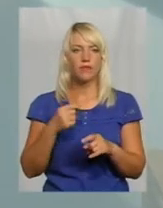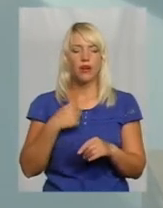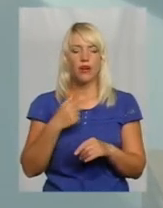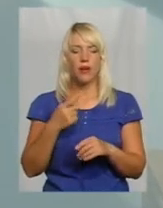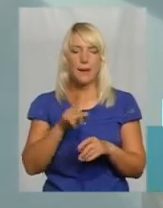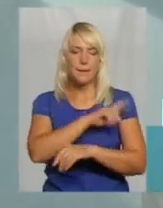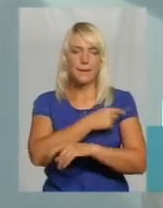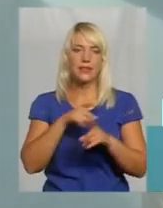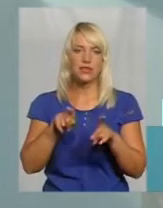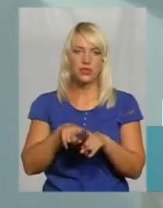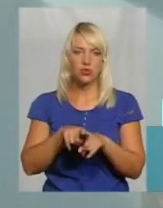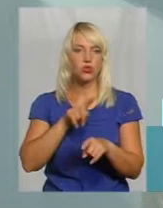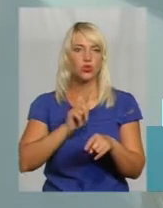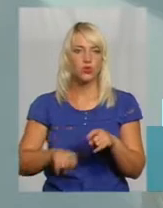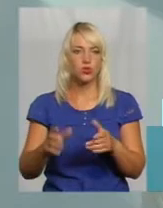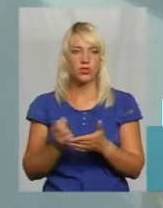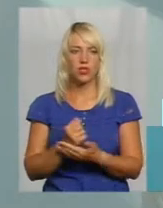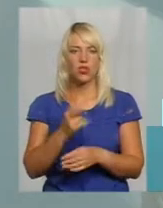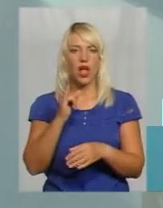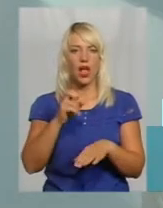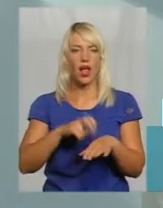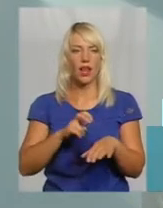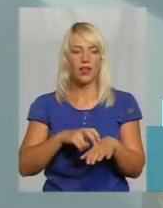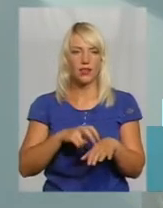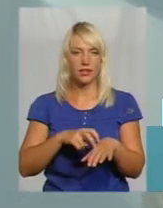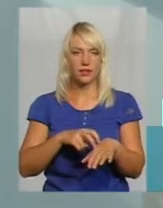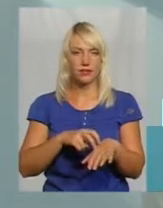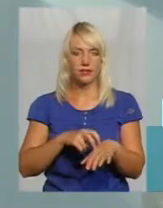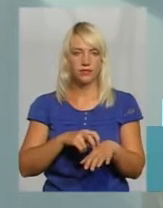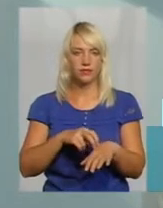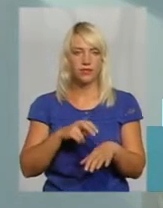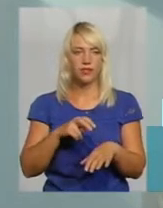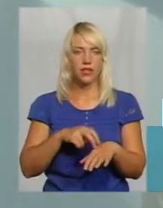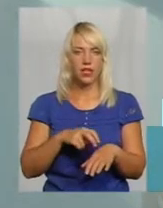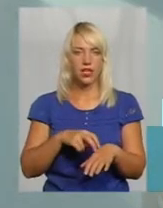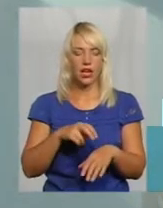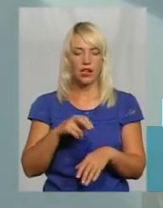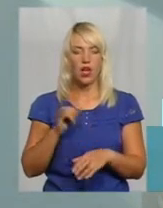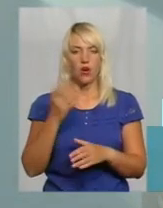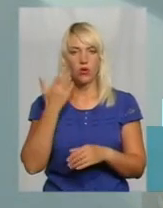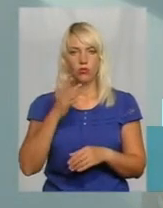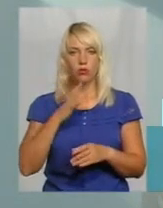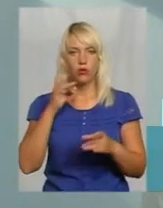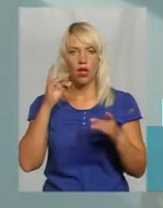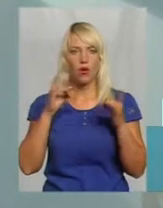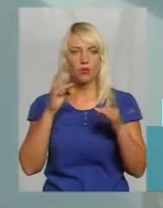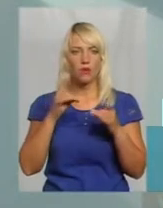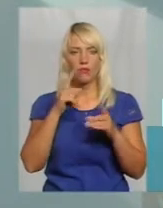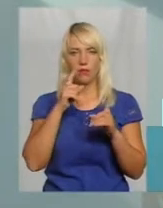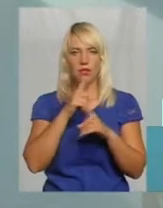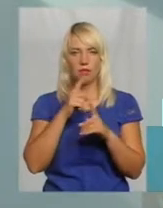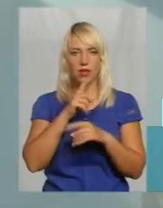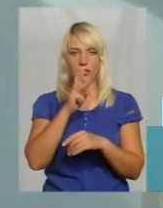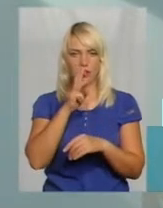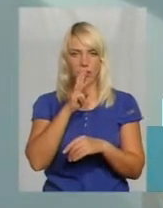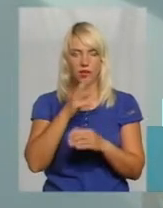знайшли більш-менш швидко, а от в першу чергу лікаря. Ну і коли озвучена була мінімальна зарплата